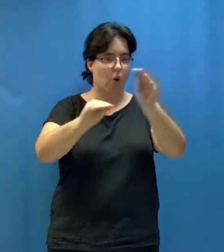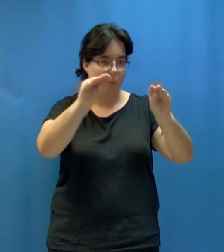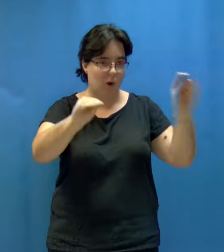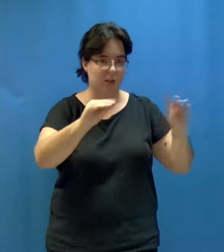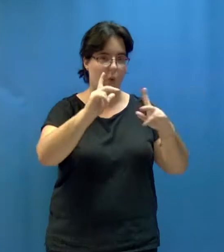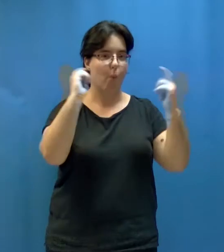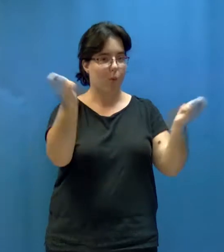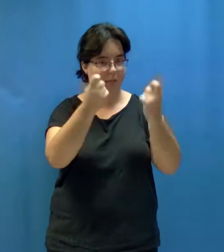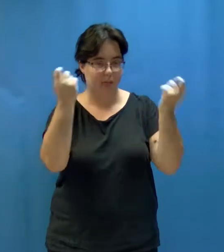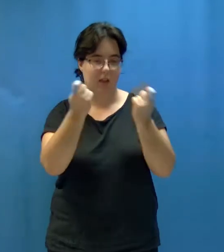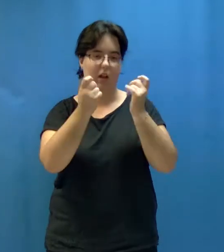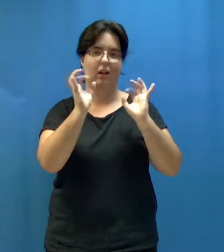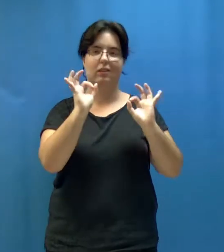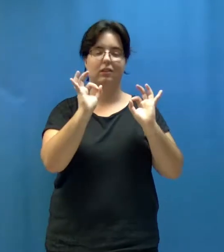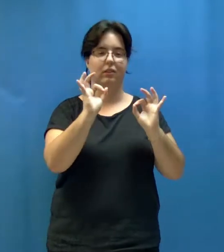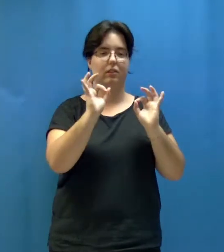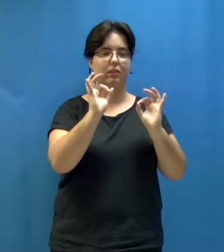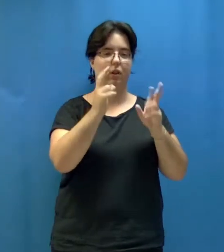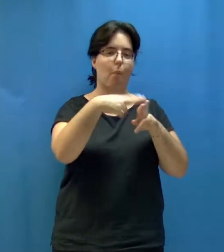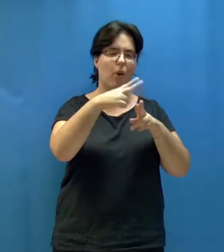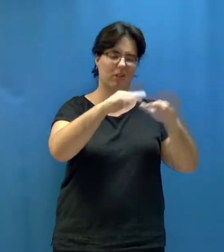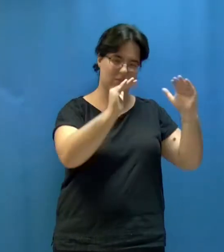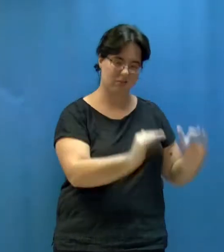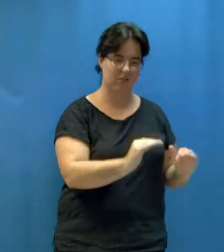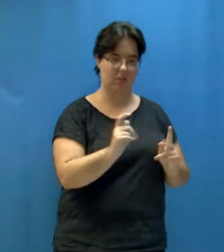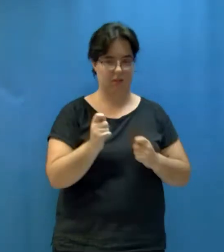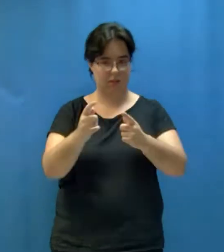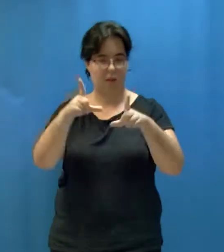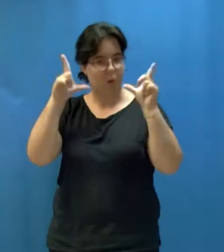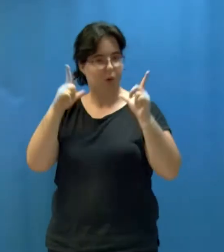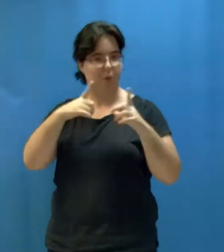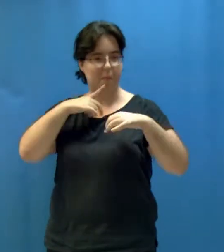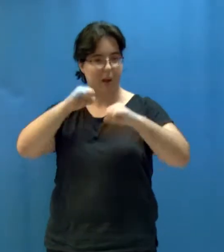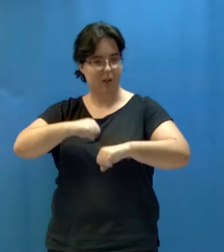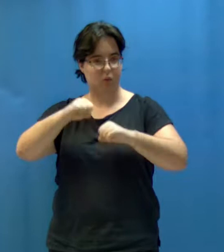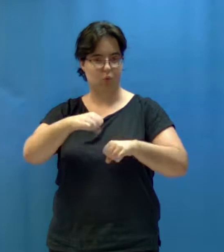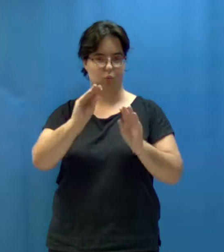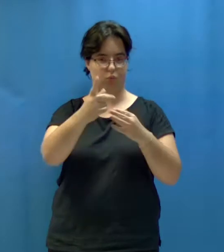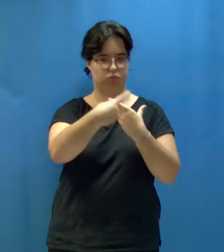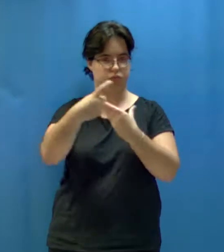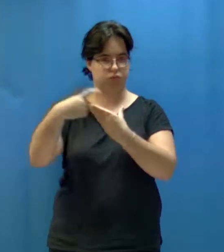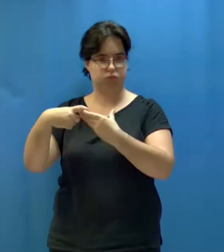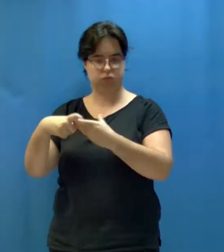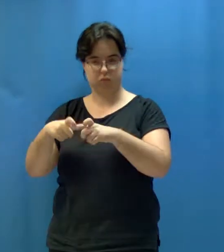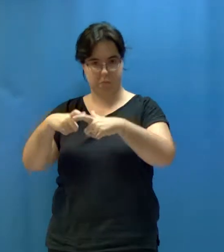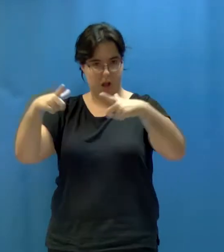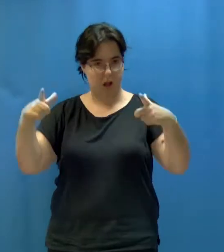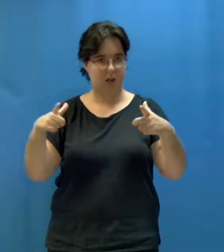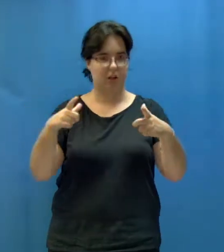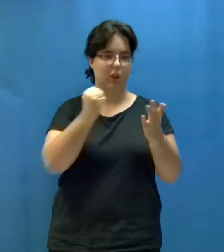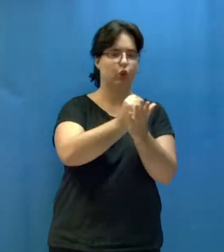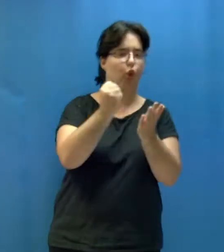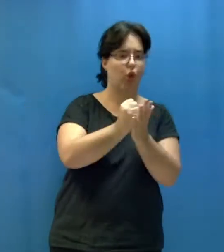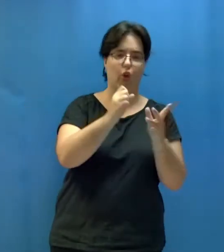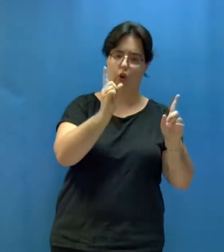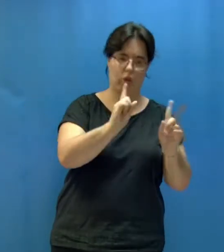al màxim possible el paper dels polítics, en facilitar la participació del major nombre de persones possibles estiguin associades o no, en facilitar